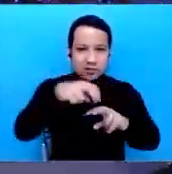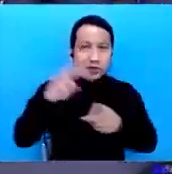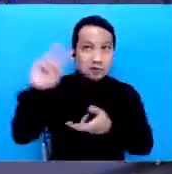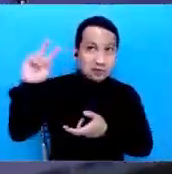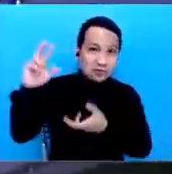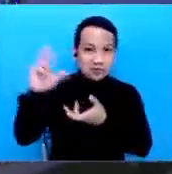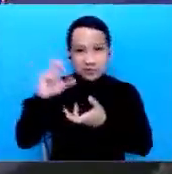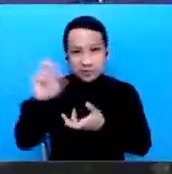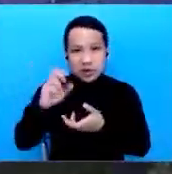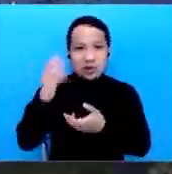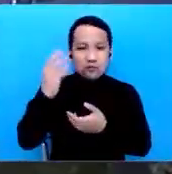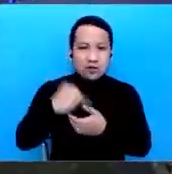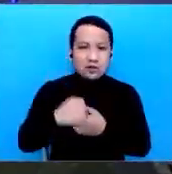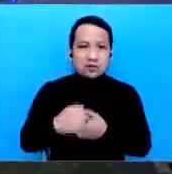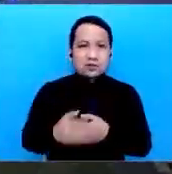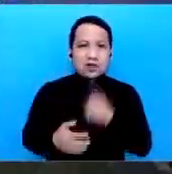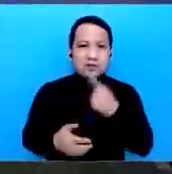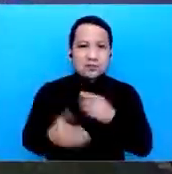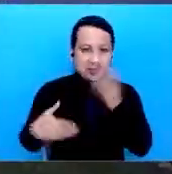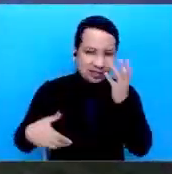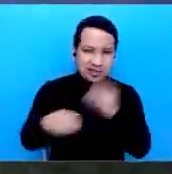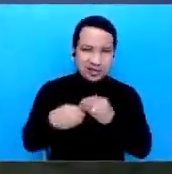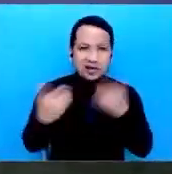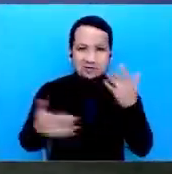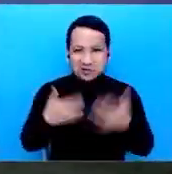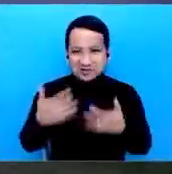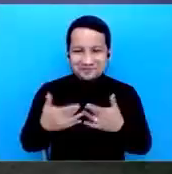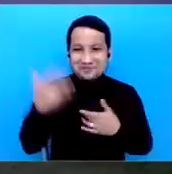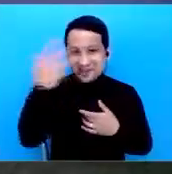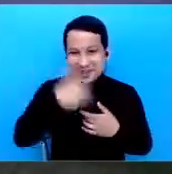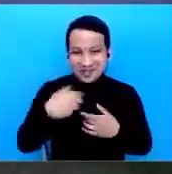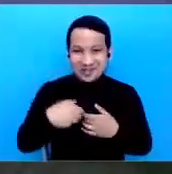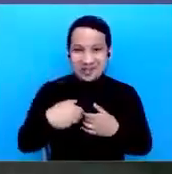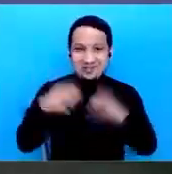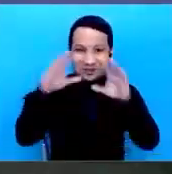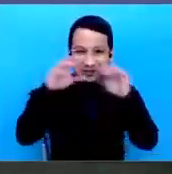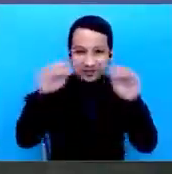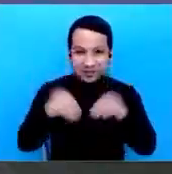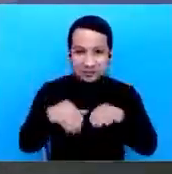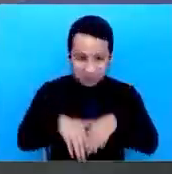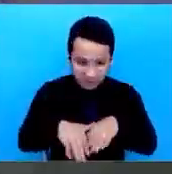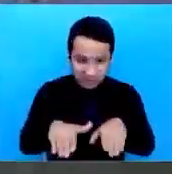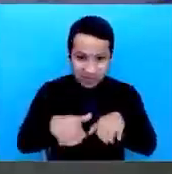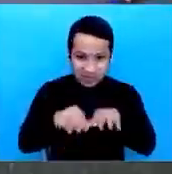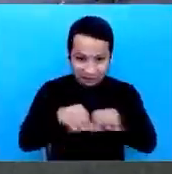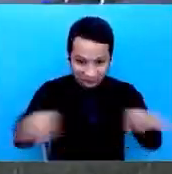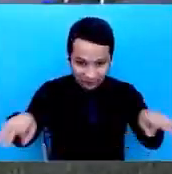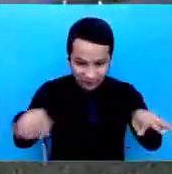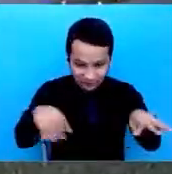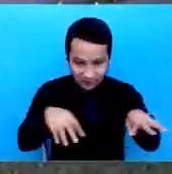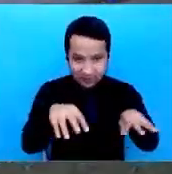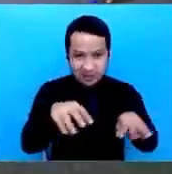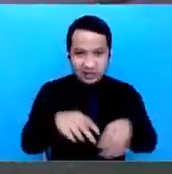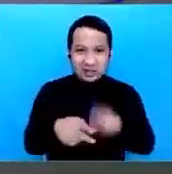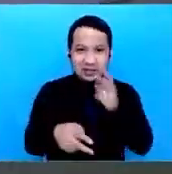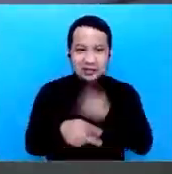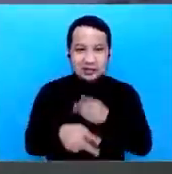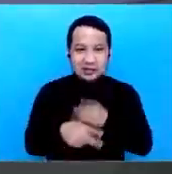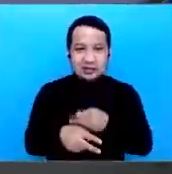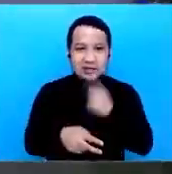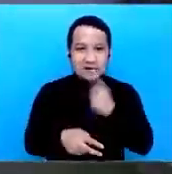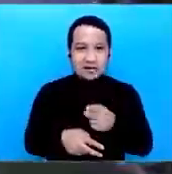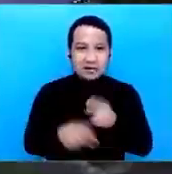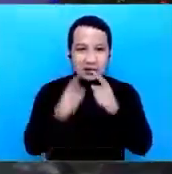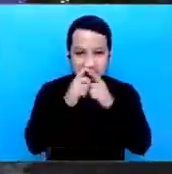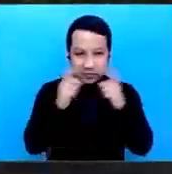mag-selfie, dahil isa rin sa mga nakakapagdagdag aliw sa kanila itong Christmas lights sa sahig. At paalala lamang dito sa mga bumibisita, dapat nakasuot pa rin